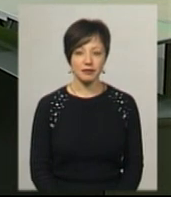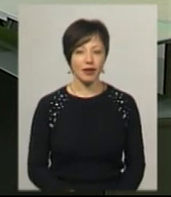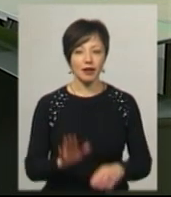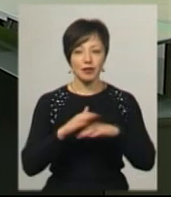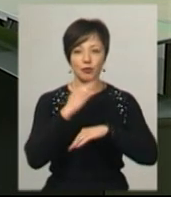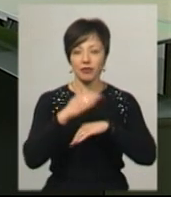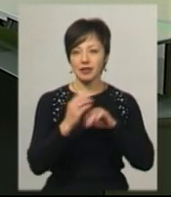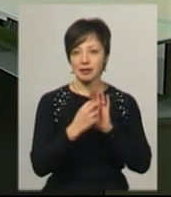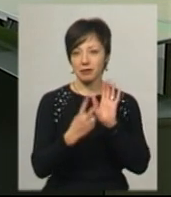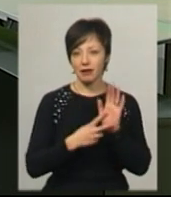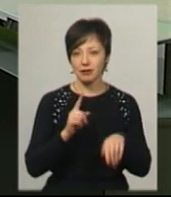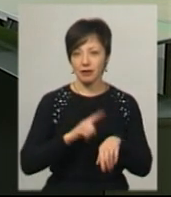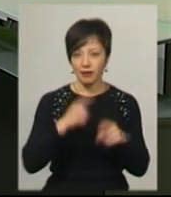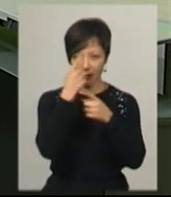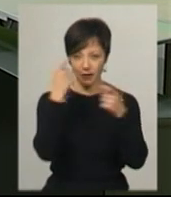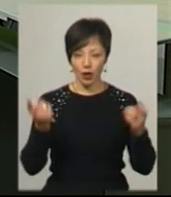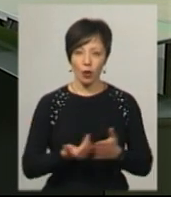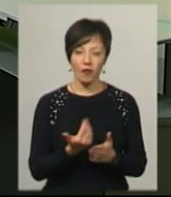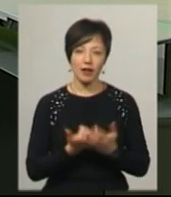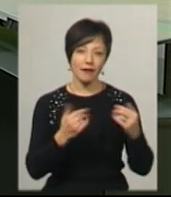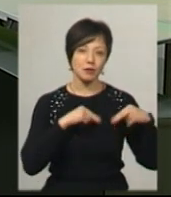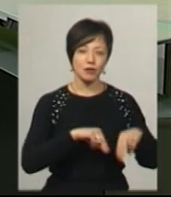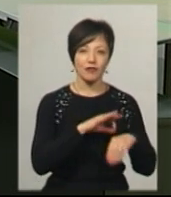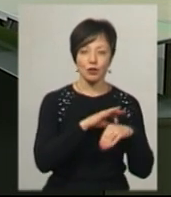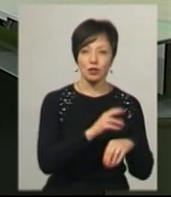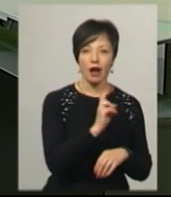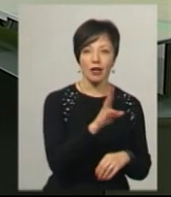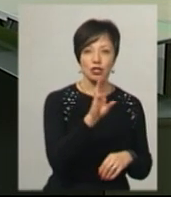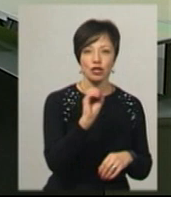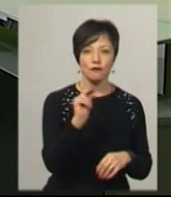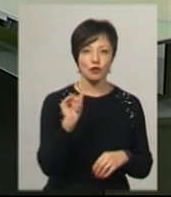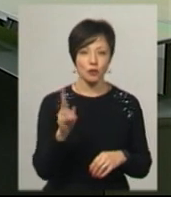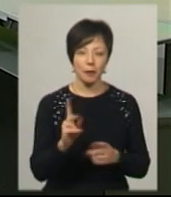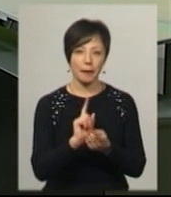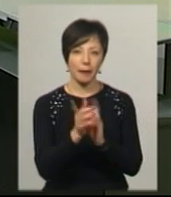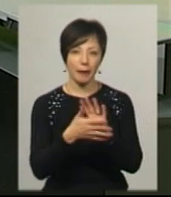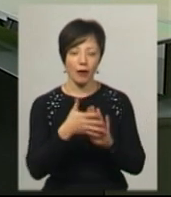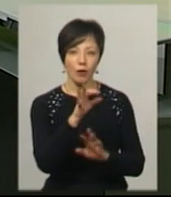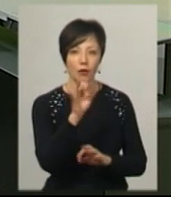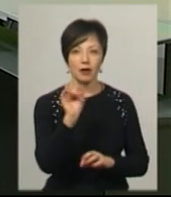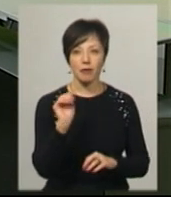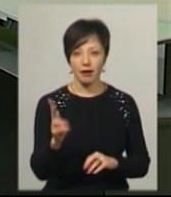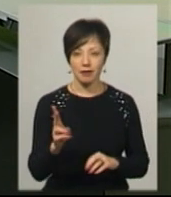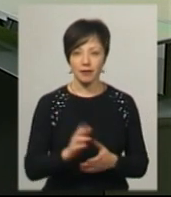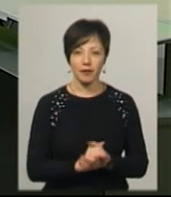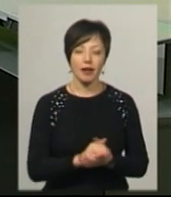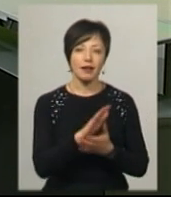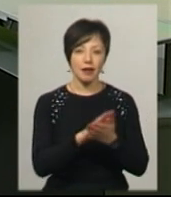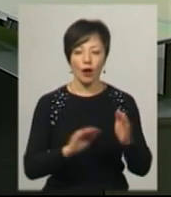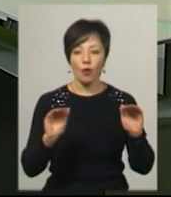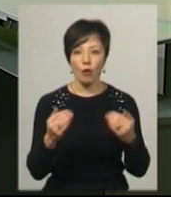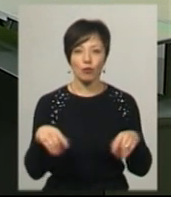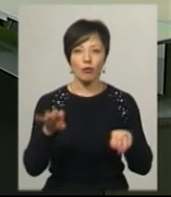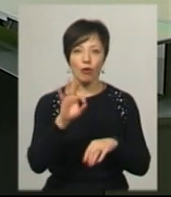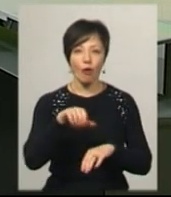Доброго вечора, 17 на годиннику, в ефірі новини. У студії для вас працює ведуча Катерина Шевчук, на жесту мову перекладає Ольга Рибак. Далі коротко